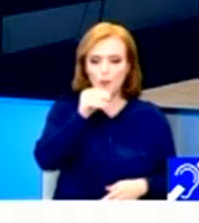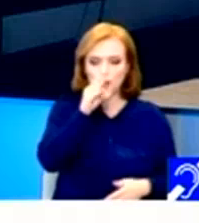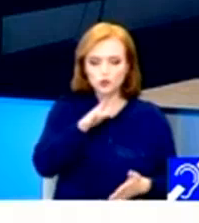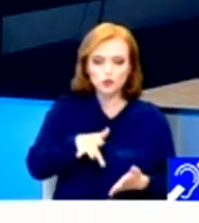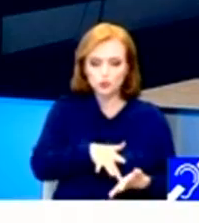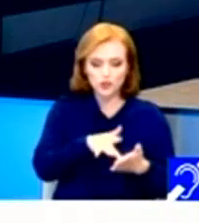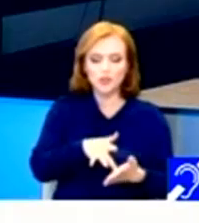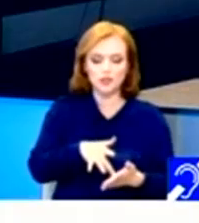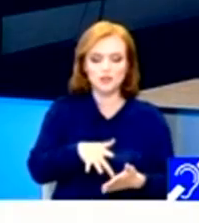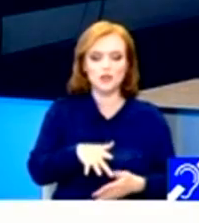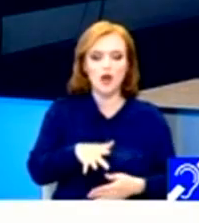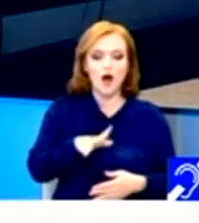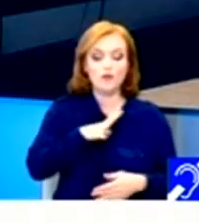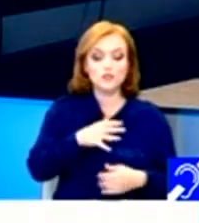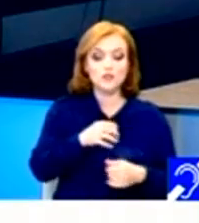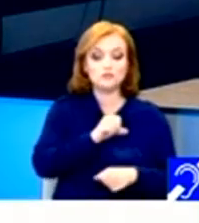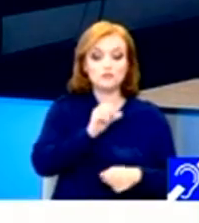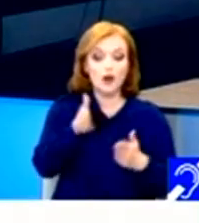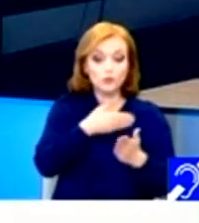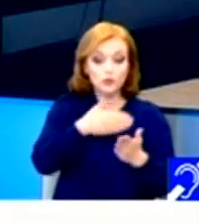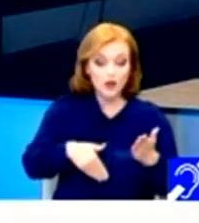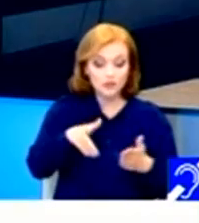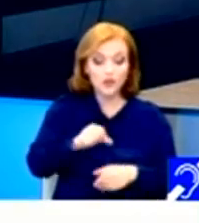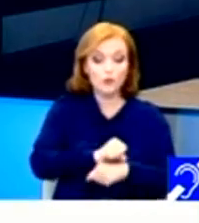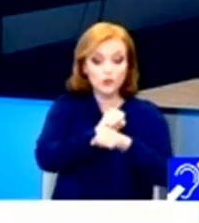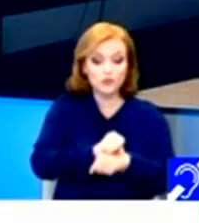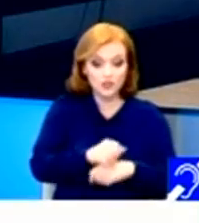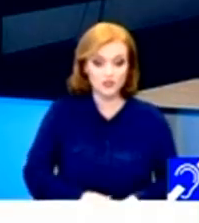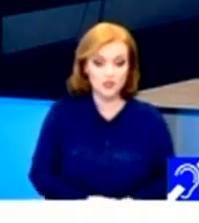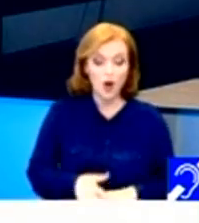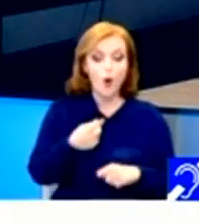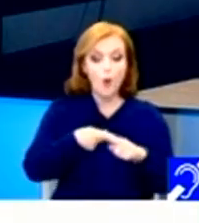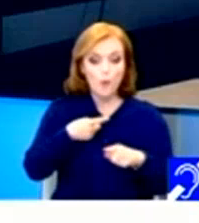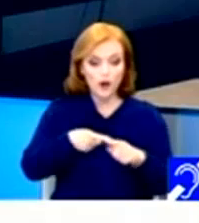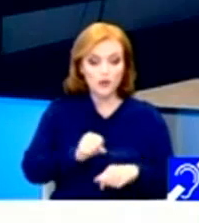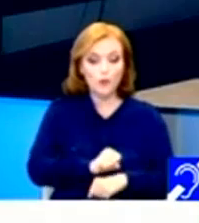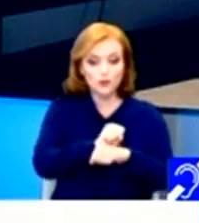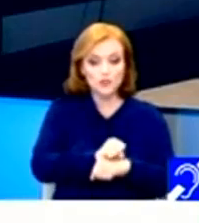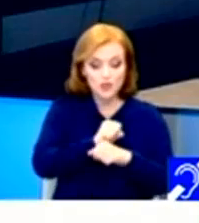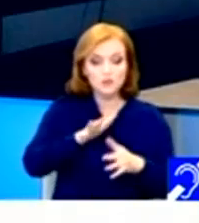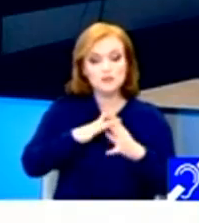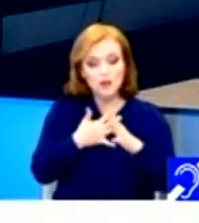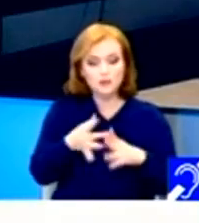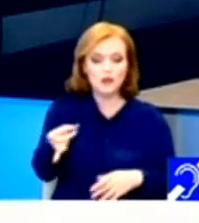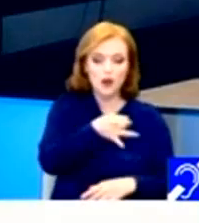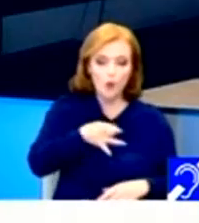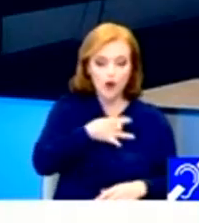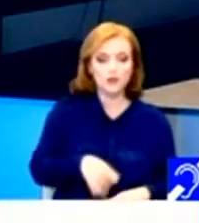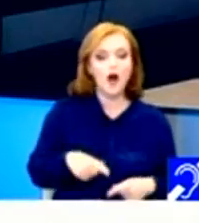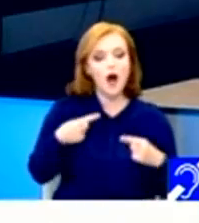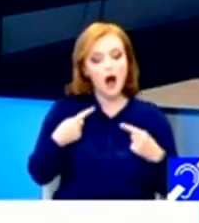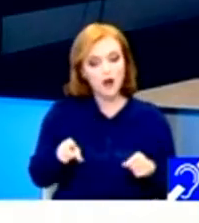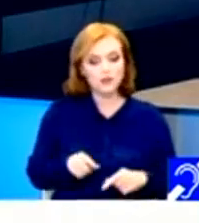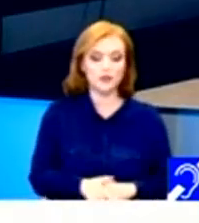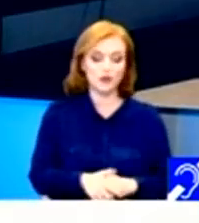astăzi suspendate în semn de protest. O parte din microbuze au staționat în satele și raioanele din Republica Moldova, altele au tras pe dreapta chiar în